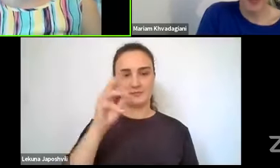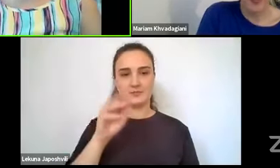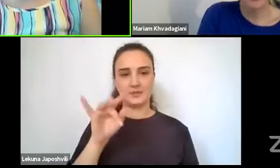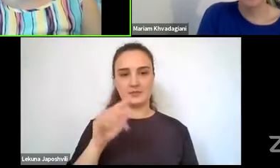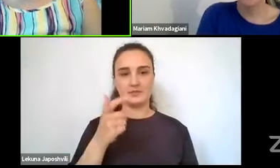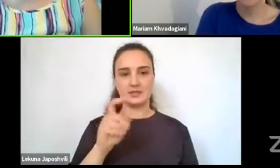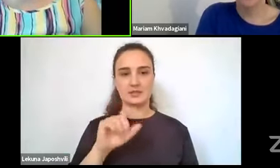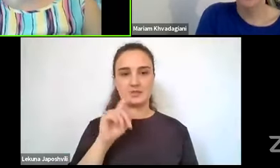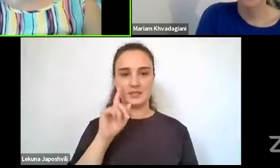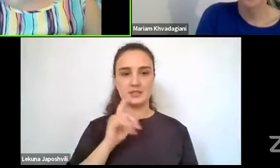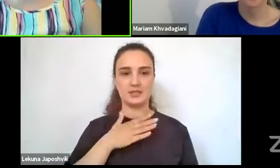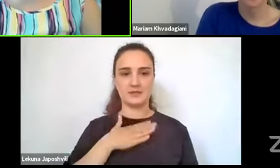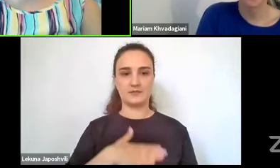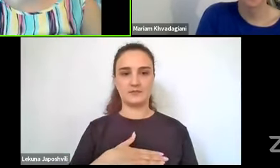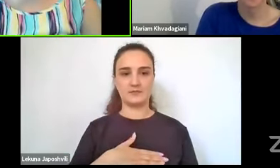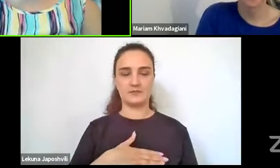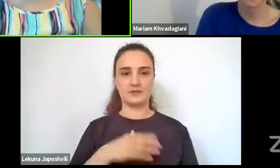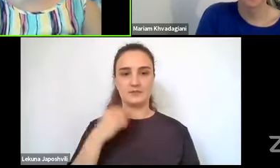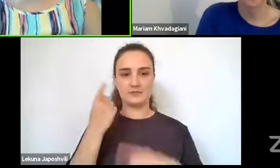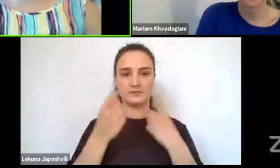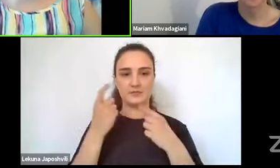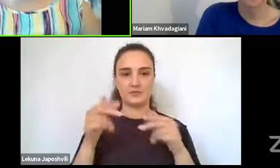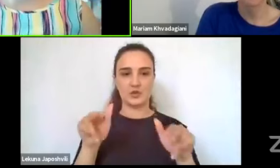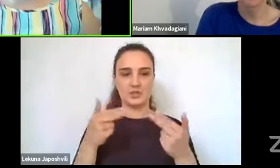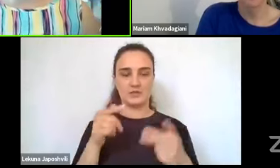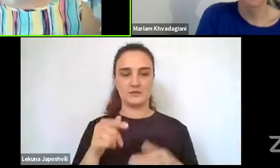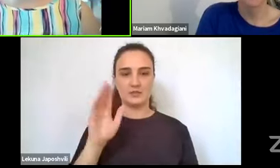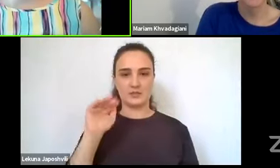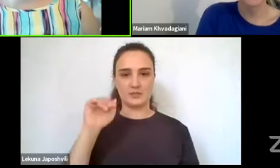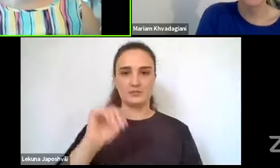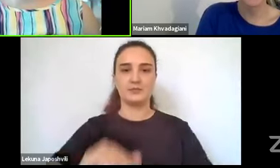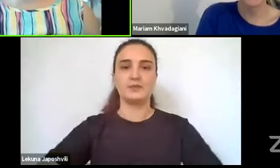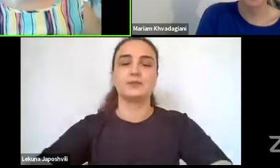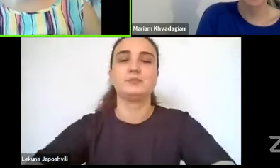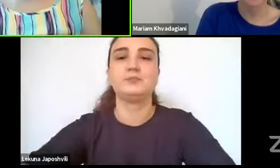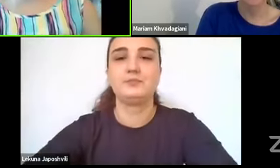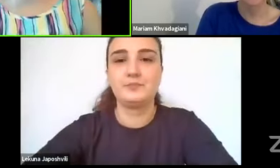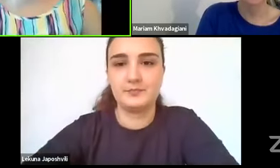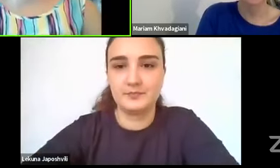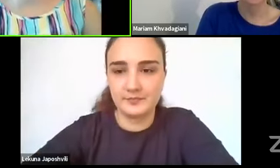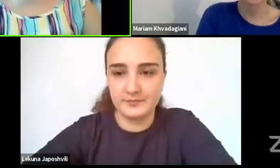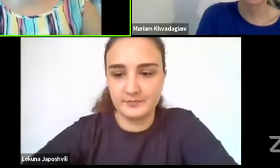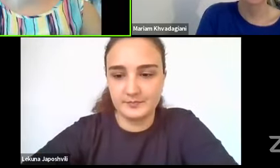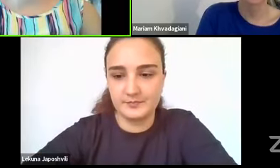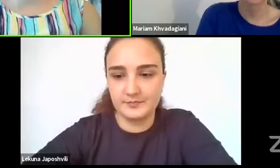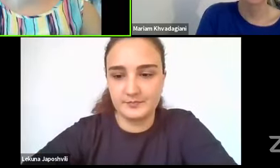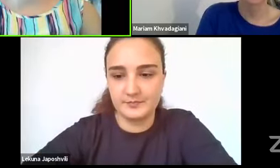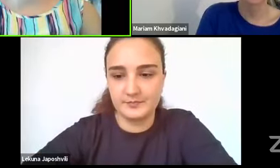ძალიან სასიამოვნო და ინფორმატიული ჩარტვის. ნახვამდის. მადლობა, ნახვამდის.